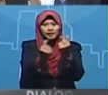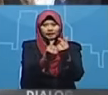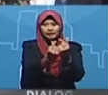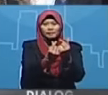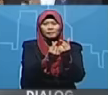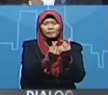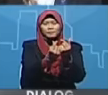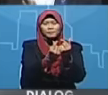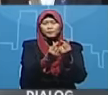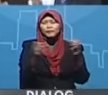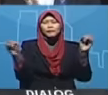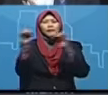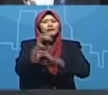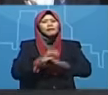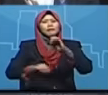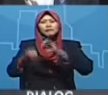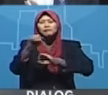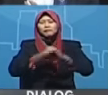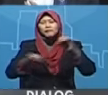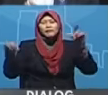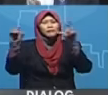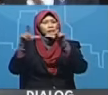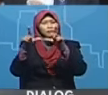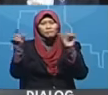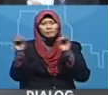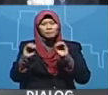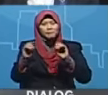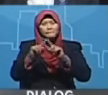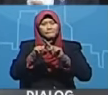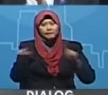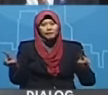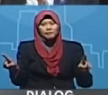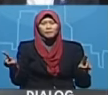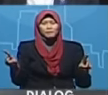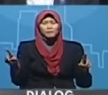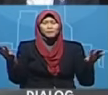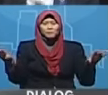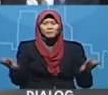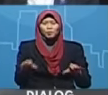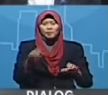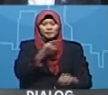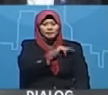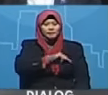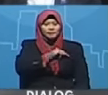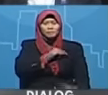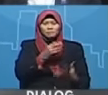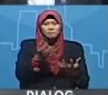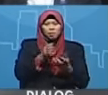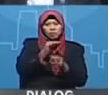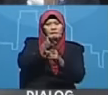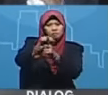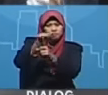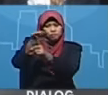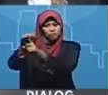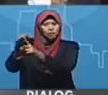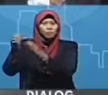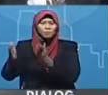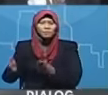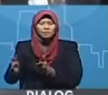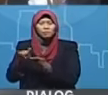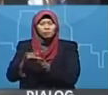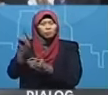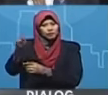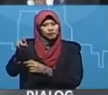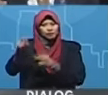yang memang tidak ada lisens dan sebagainya. Uh-huh. Tapi menjalankan dengan niat untuk menipu. Jadi ini yang kita kena